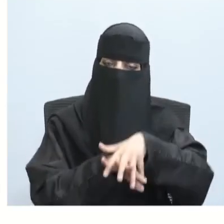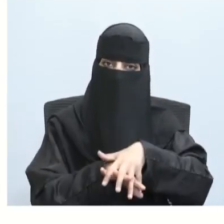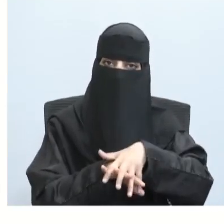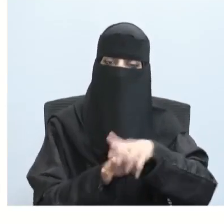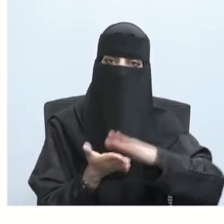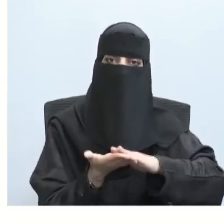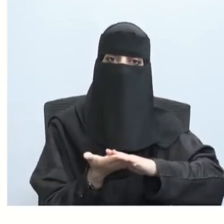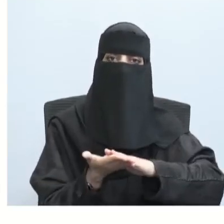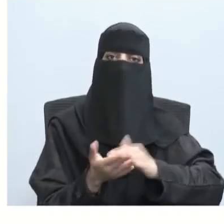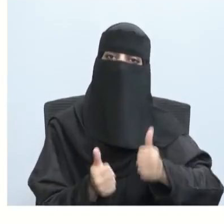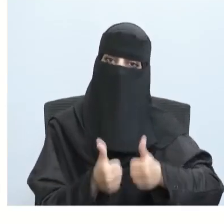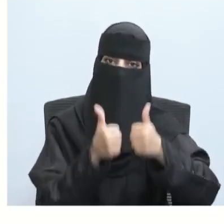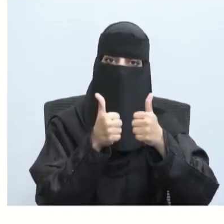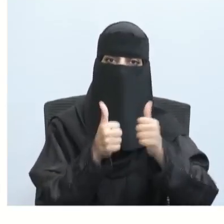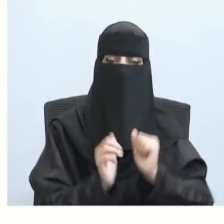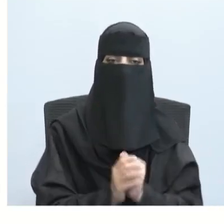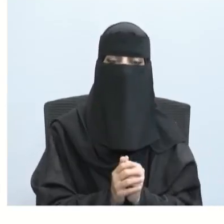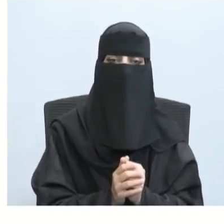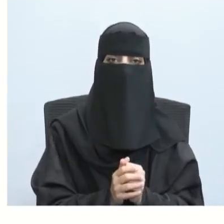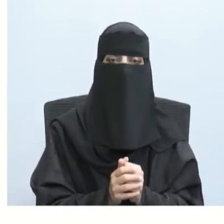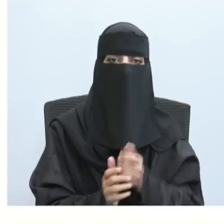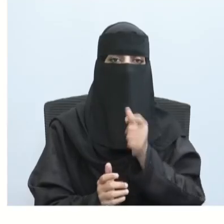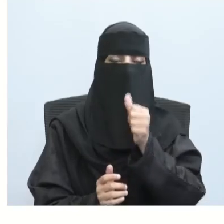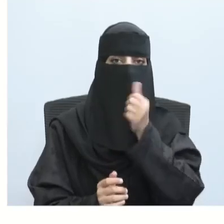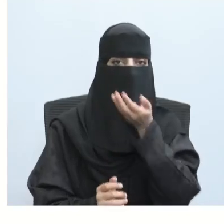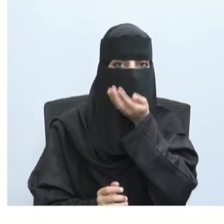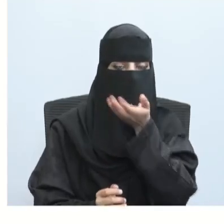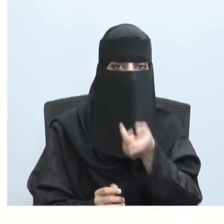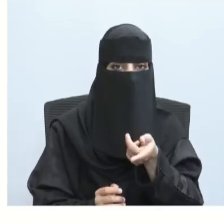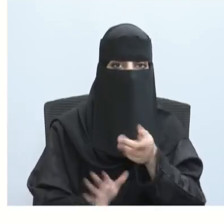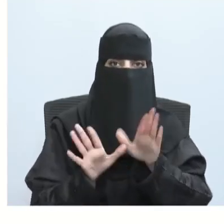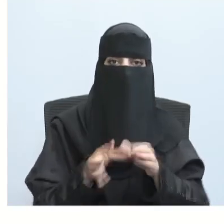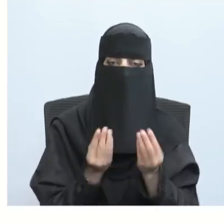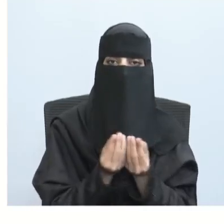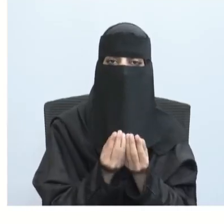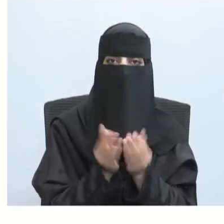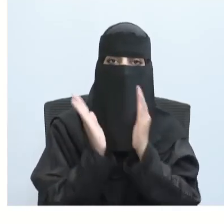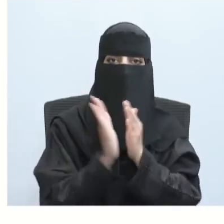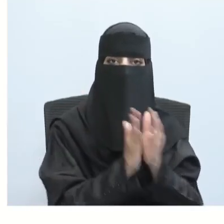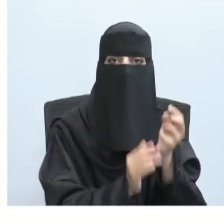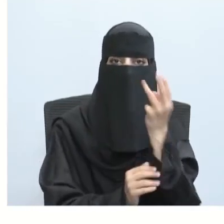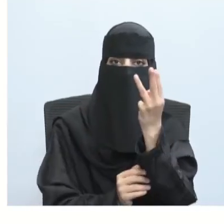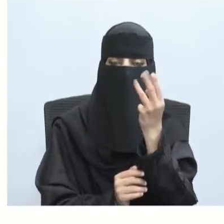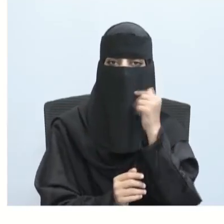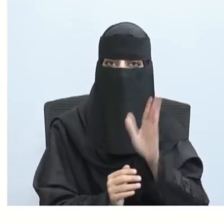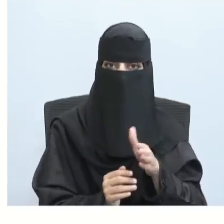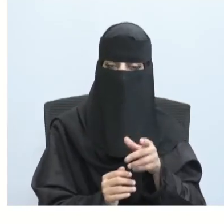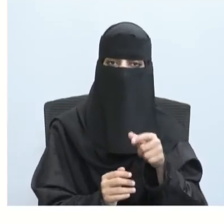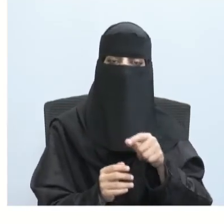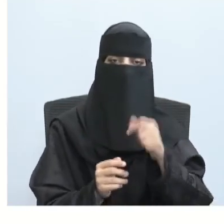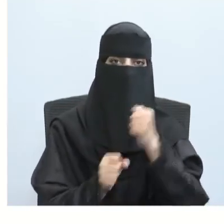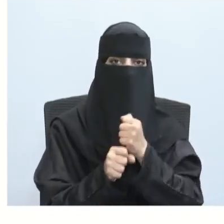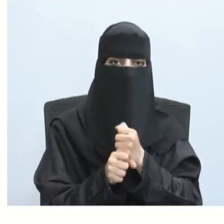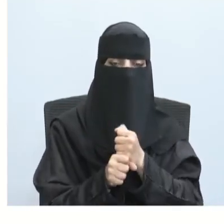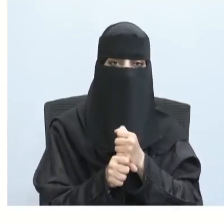في بيئاتها الماء عزيزي الطالب وعزيزه الطالبه يوجد في حالاته الثلاث يمكن ان